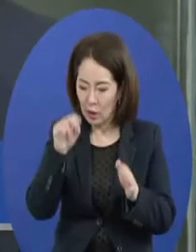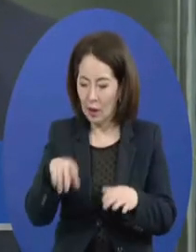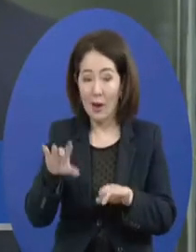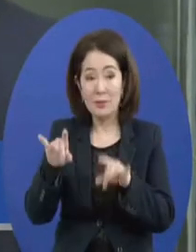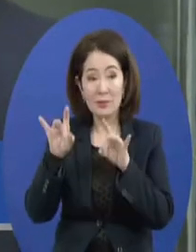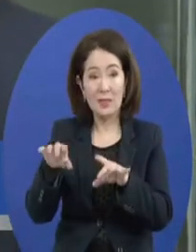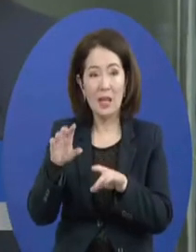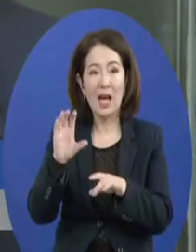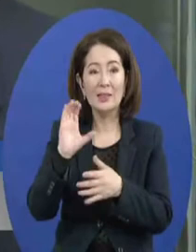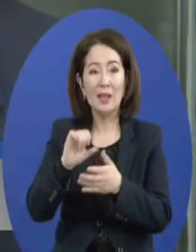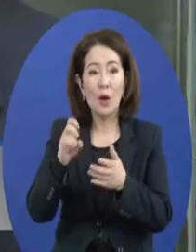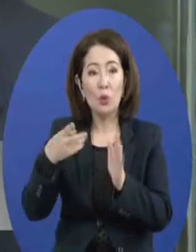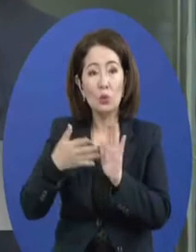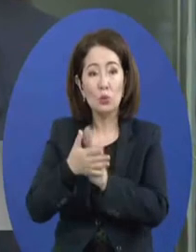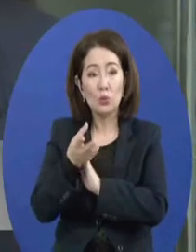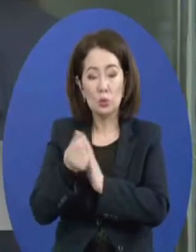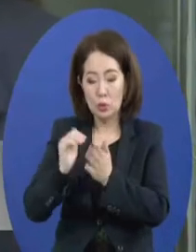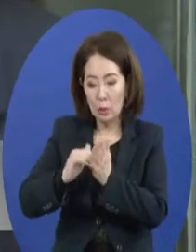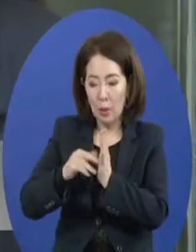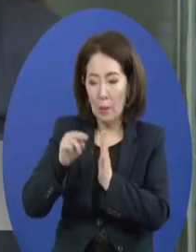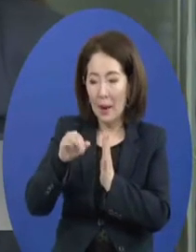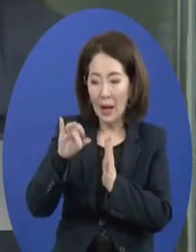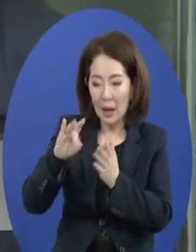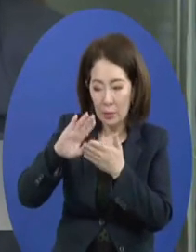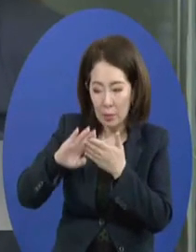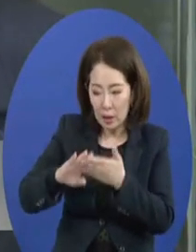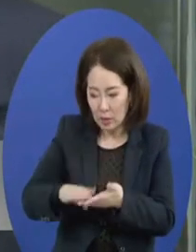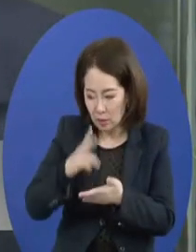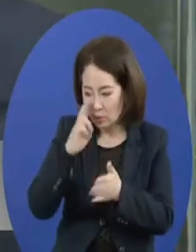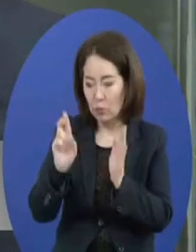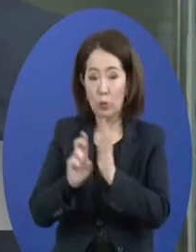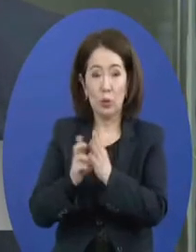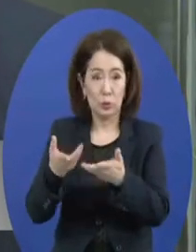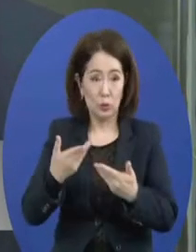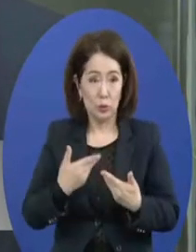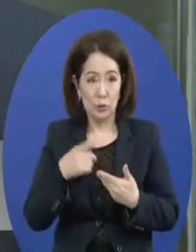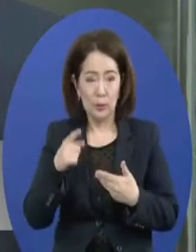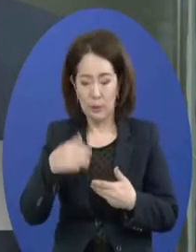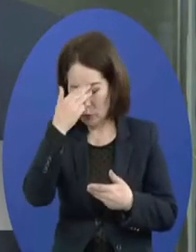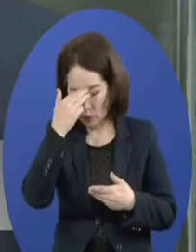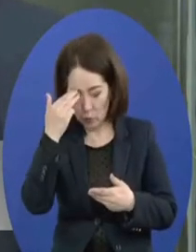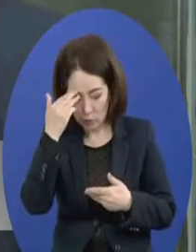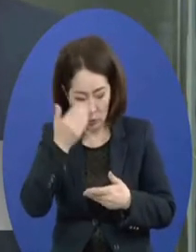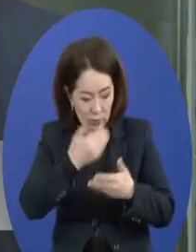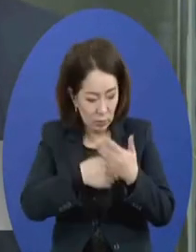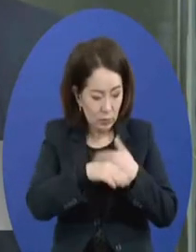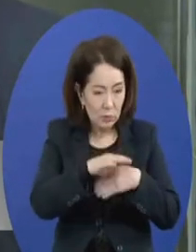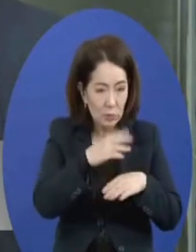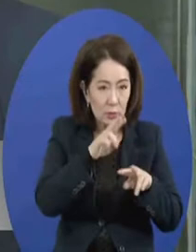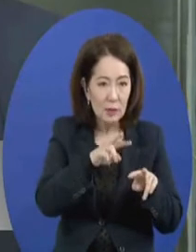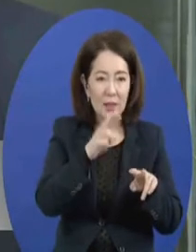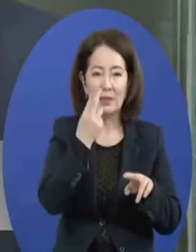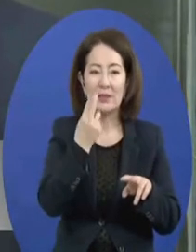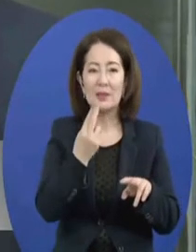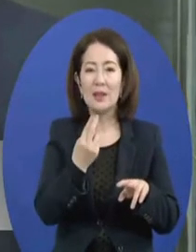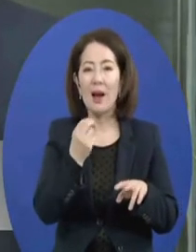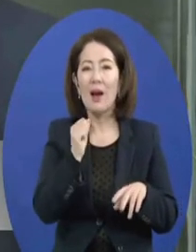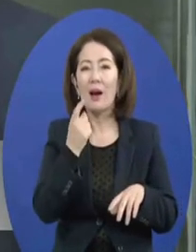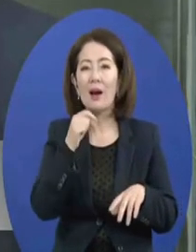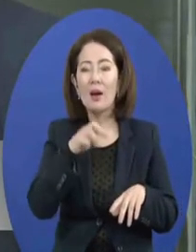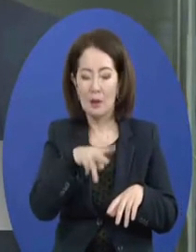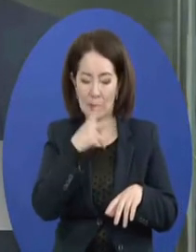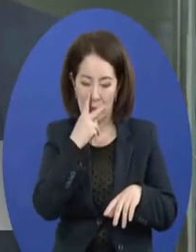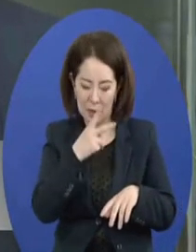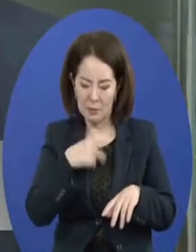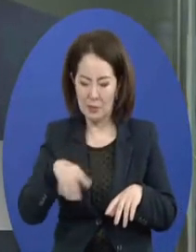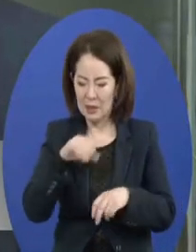тэр Queensland-ийн мужийн санхүүд төсвийн төлөвлөлтийн програм хангамжтай танилцах боломж олцсон. За тэгээ энэ туршлага энэ цахим системийг хараад ер нь бол